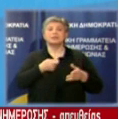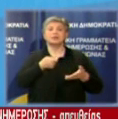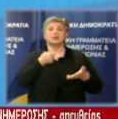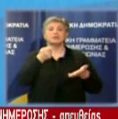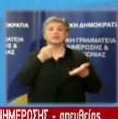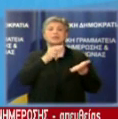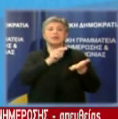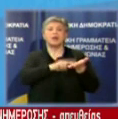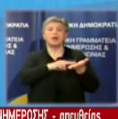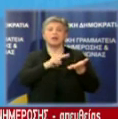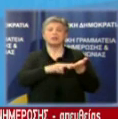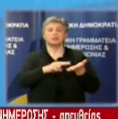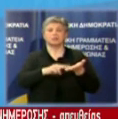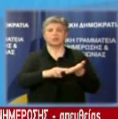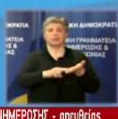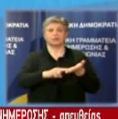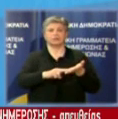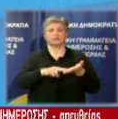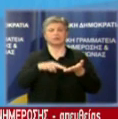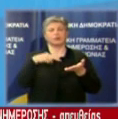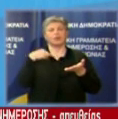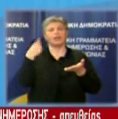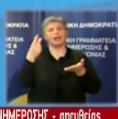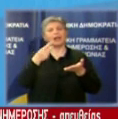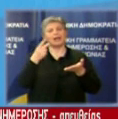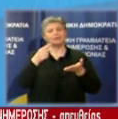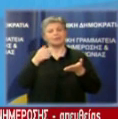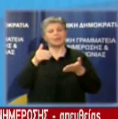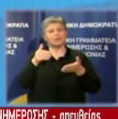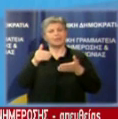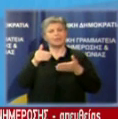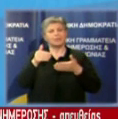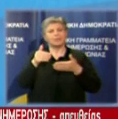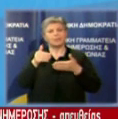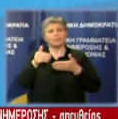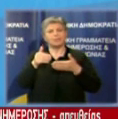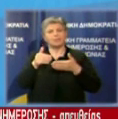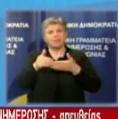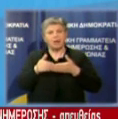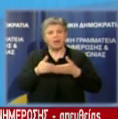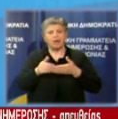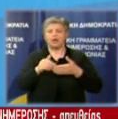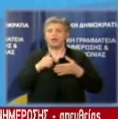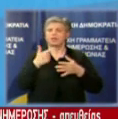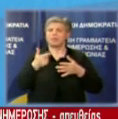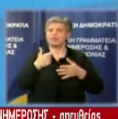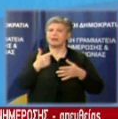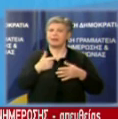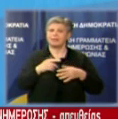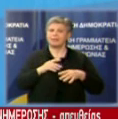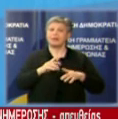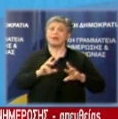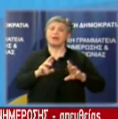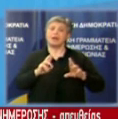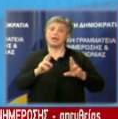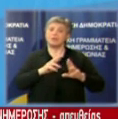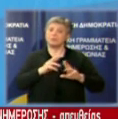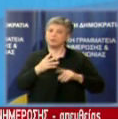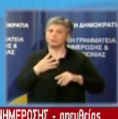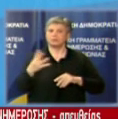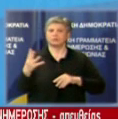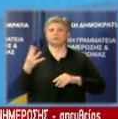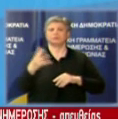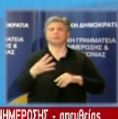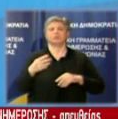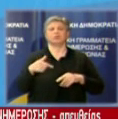η διαπραγμάτευση και είμαστε κοντά, θα μπορούσε εύκολα να έρθουν οι θεσμοί δηλαδή και να προχωρήσουμε. Αλλά